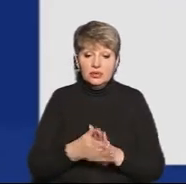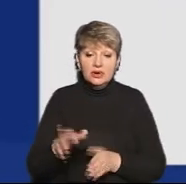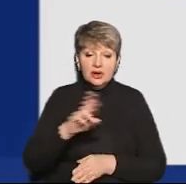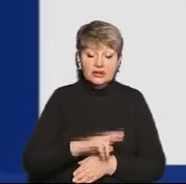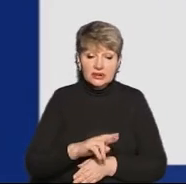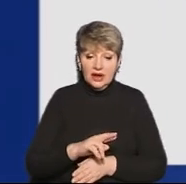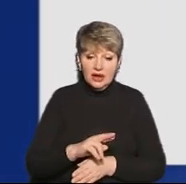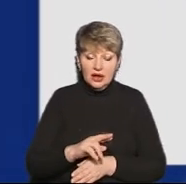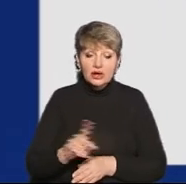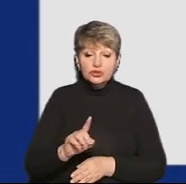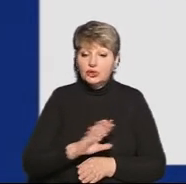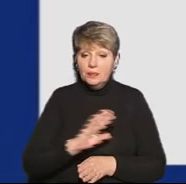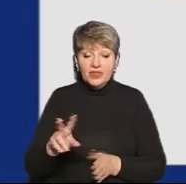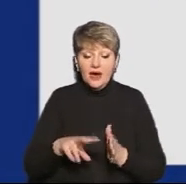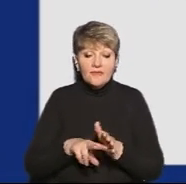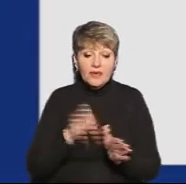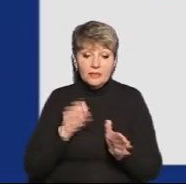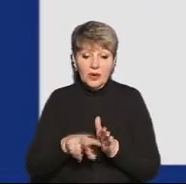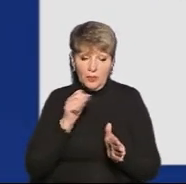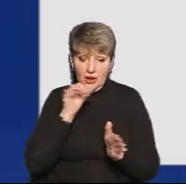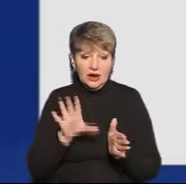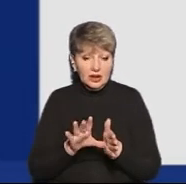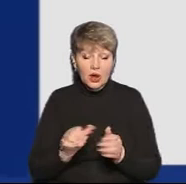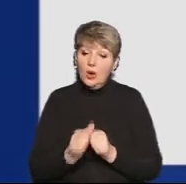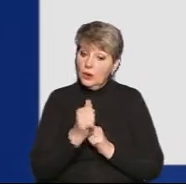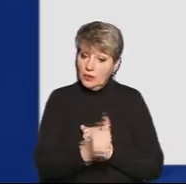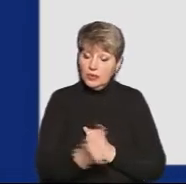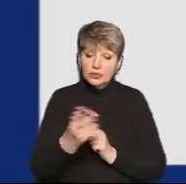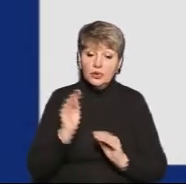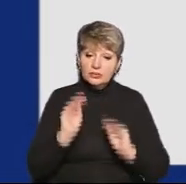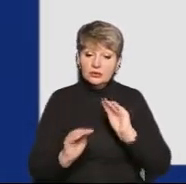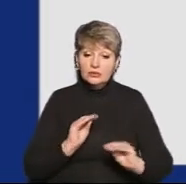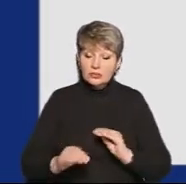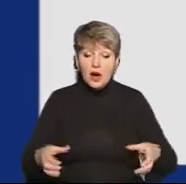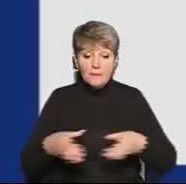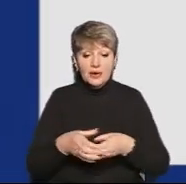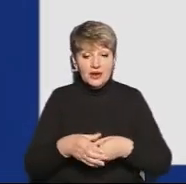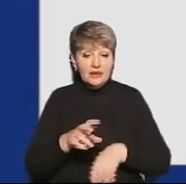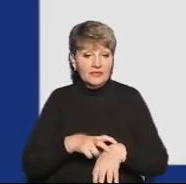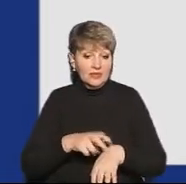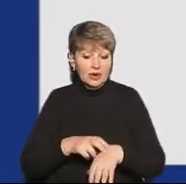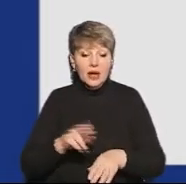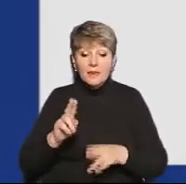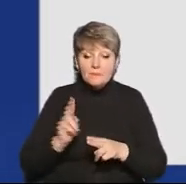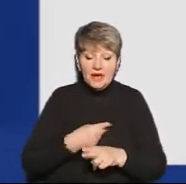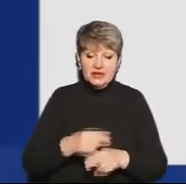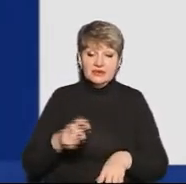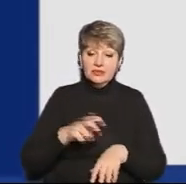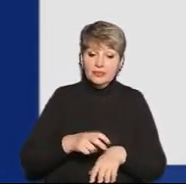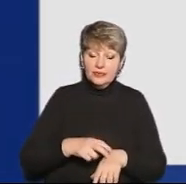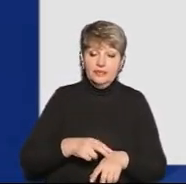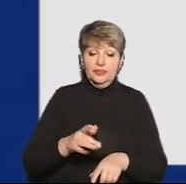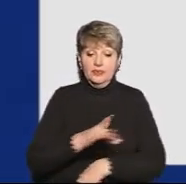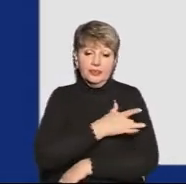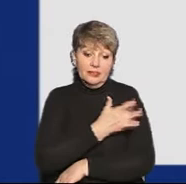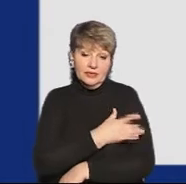кисневих концентраторів, щоб не вибивало електрику. Крім того, треба укомплектувати бригади, тому що без лікарів, без медсестер, без молодшого